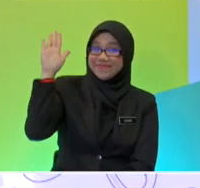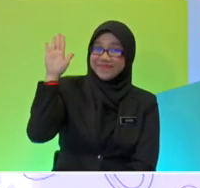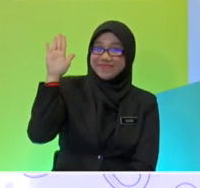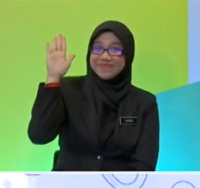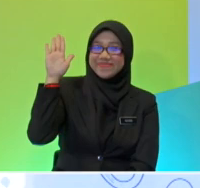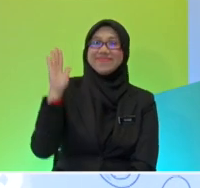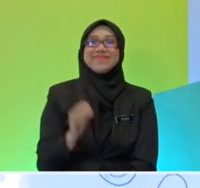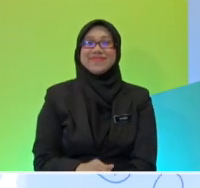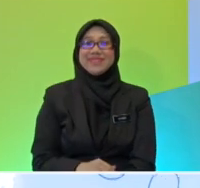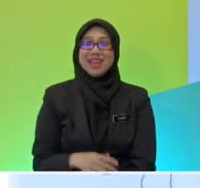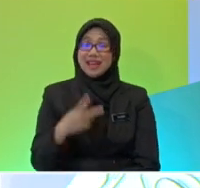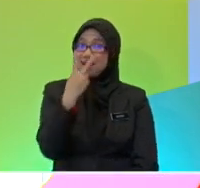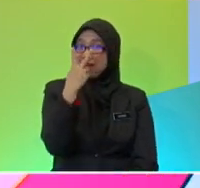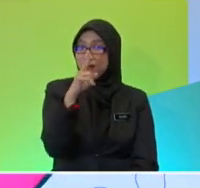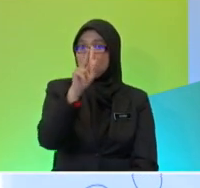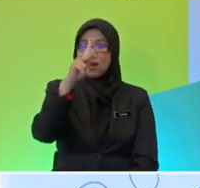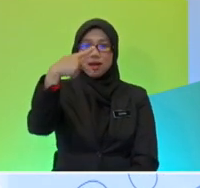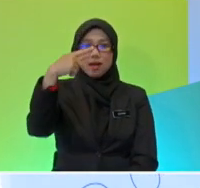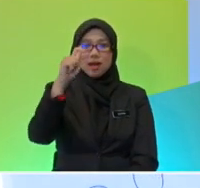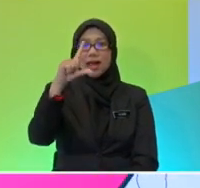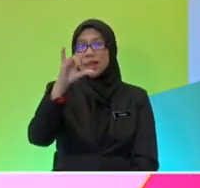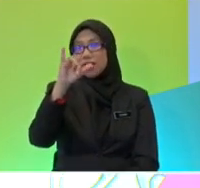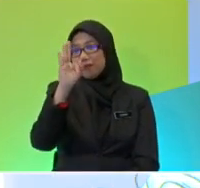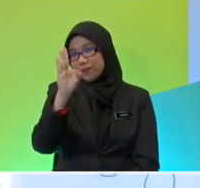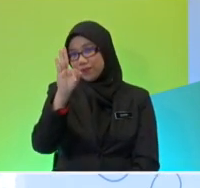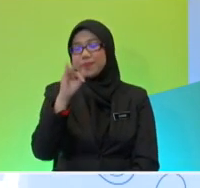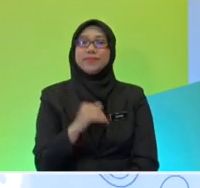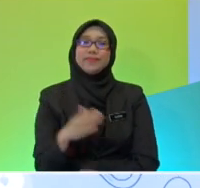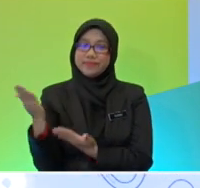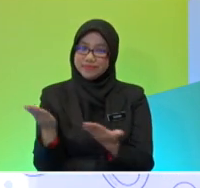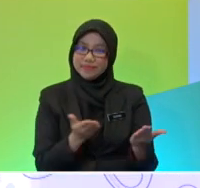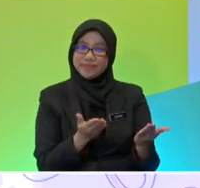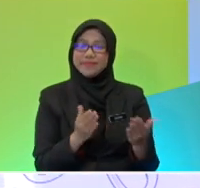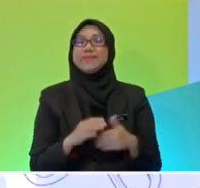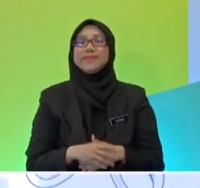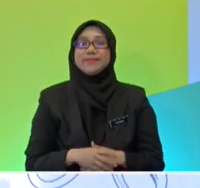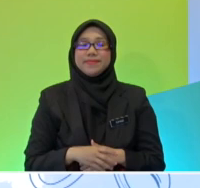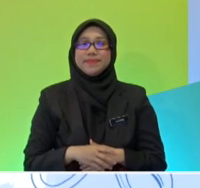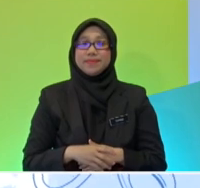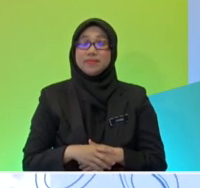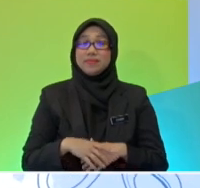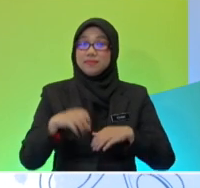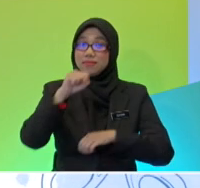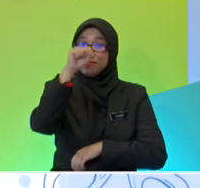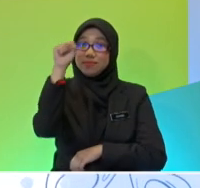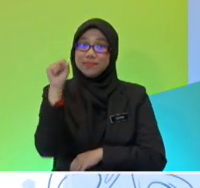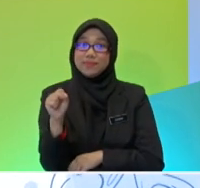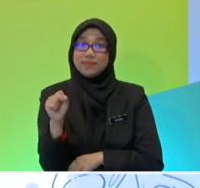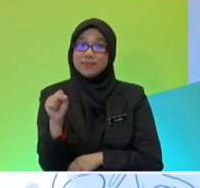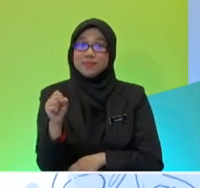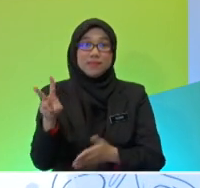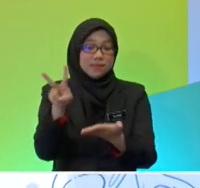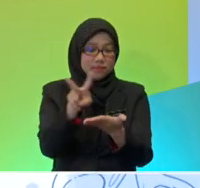tengok kalif laju diangkat baik salam seterusnya minta salib